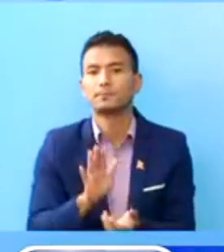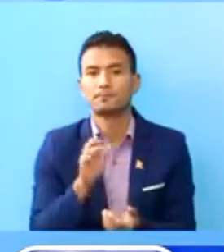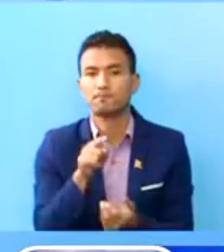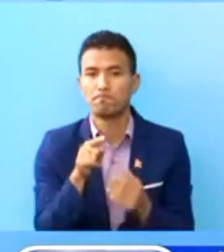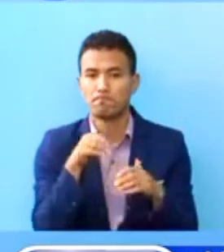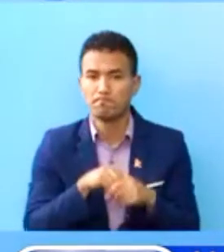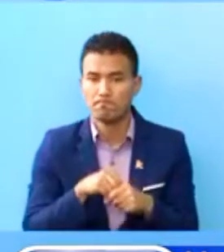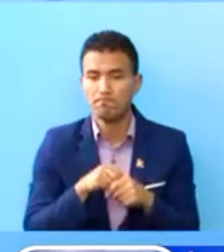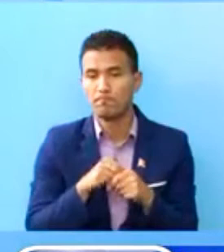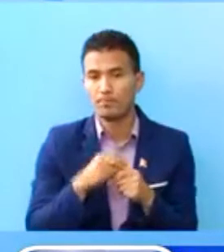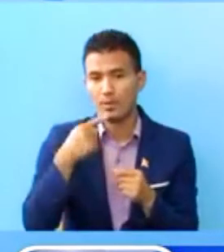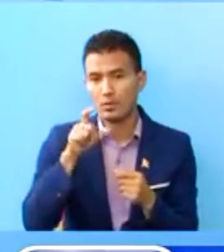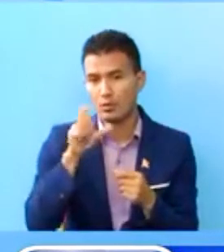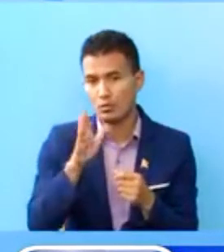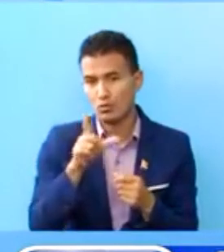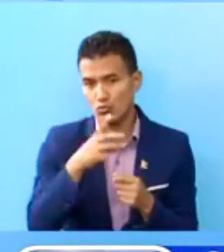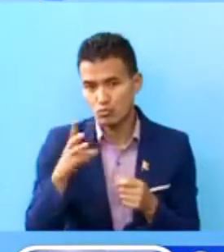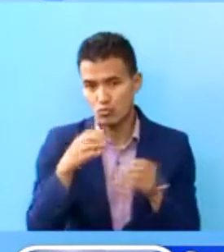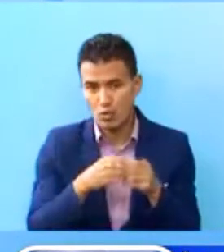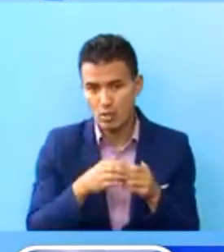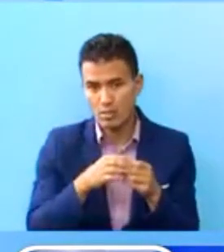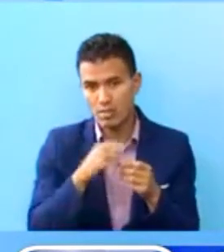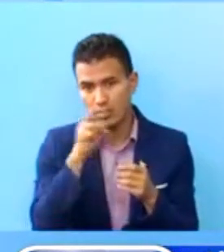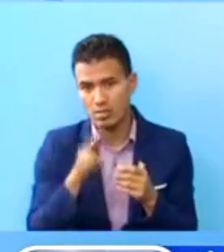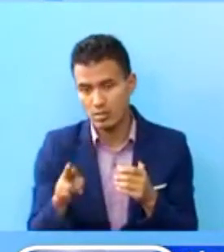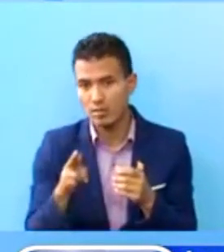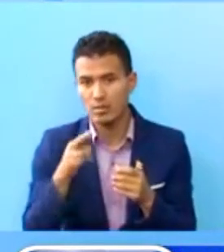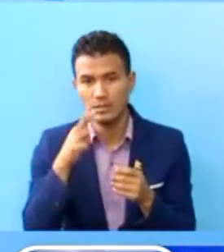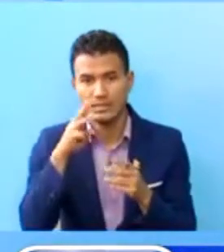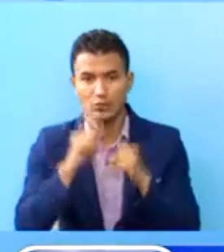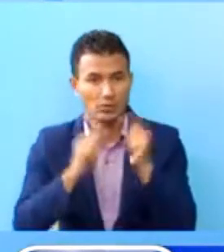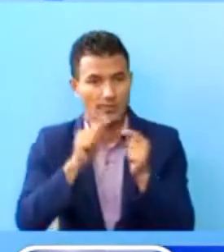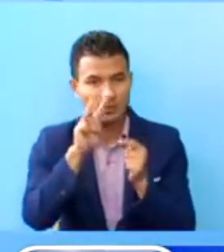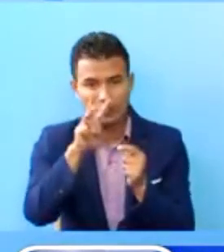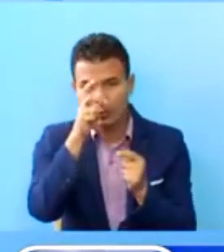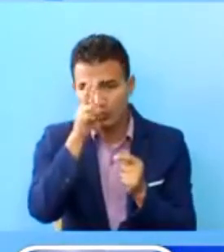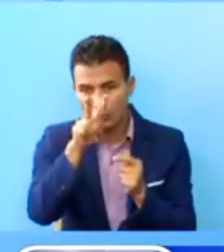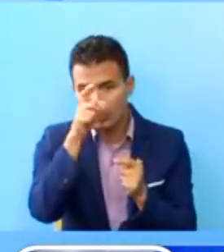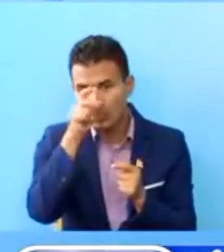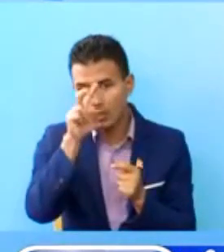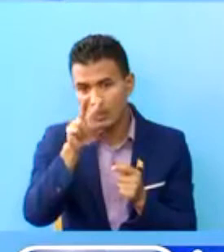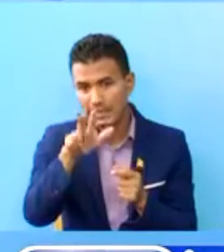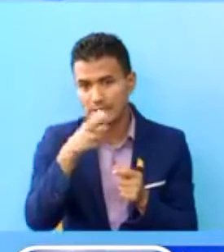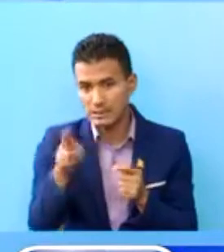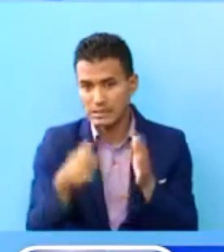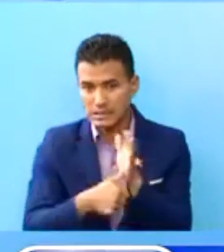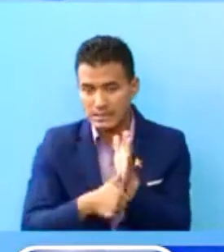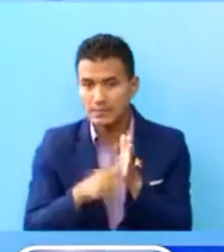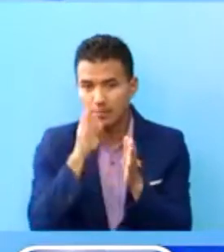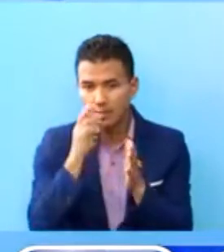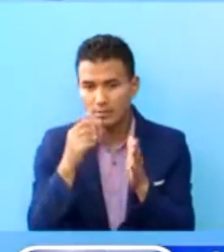तीमध्ये नखुटोल र तिनकुनेमा 228 जनाको हामीले जाँच पडताल स्याम्पल लिएर गर्दाखेरिमा चाहिँ